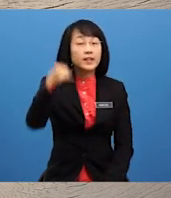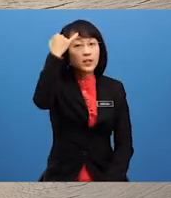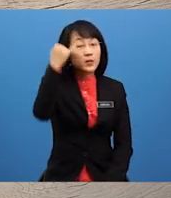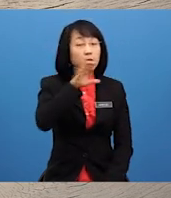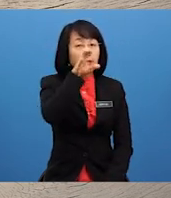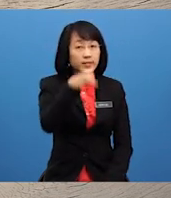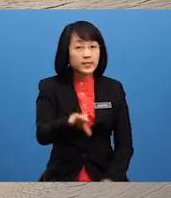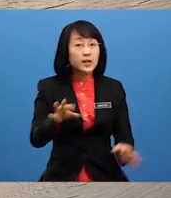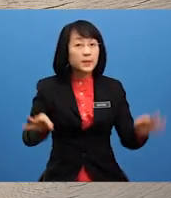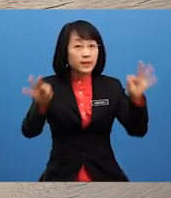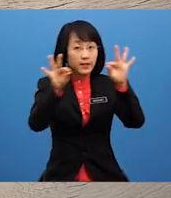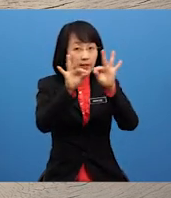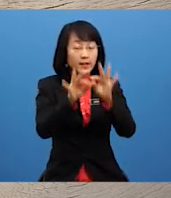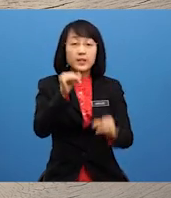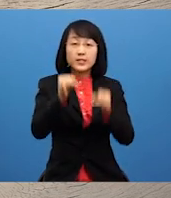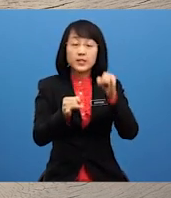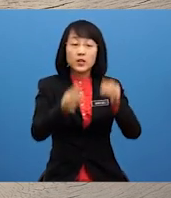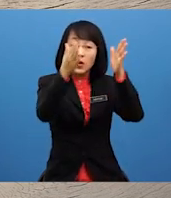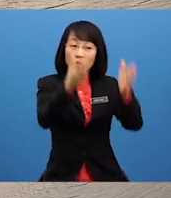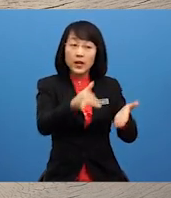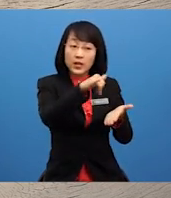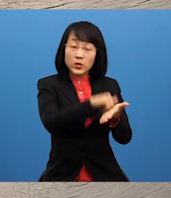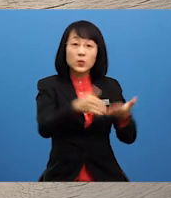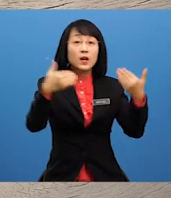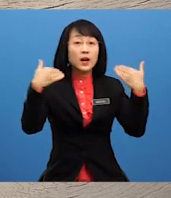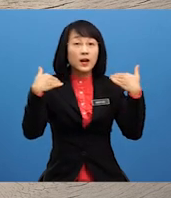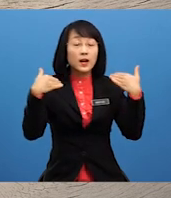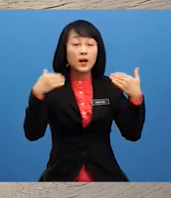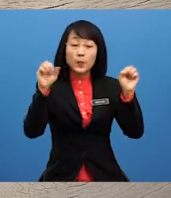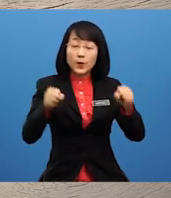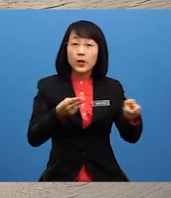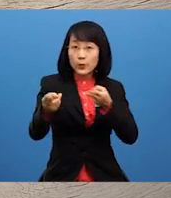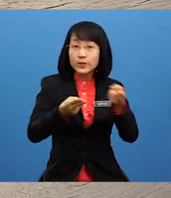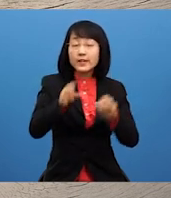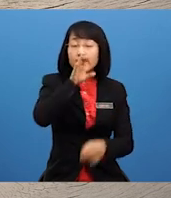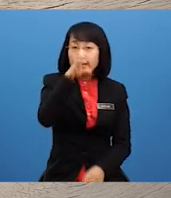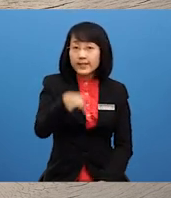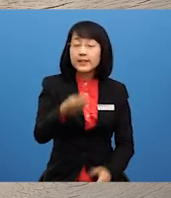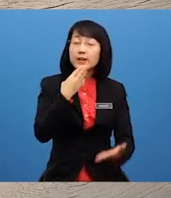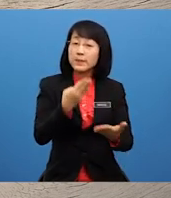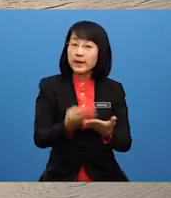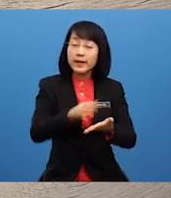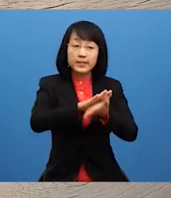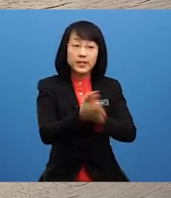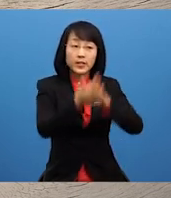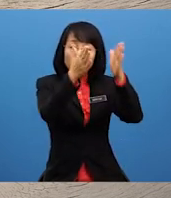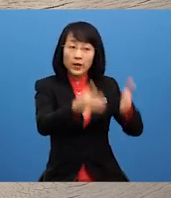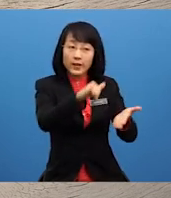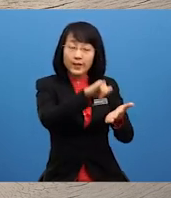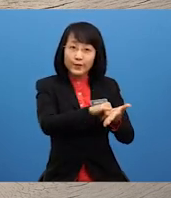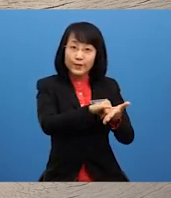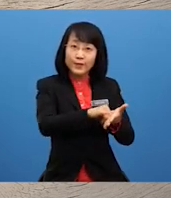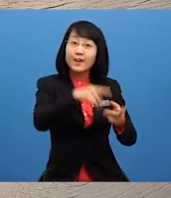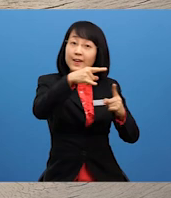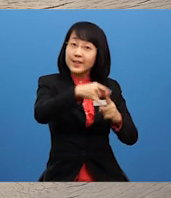penting kerana jika seseorang itu dapat mengendalikan gajah dengan baik, ia akan menjadikan seseorang itu istimewa